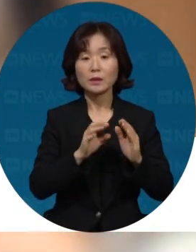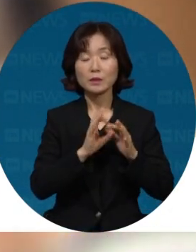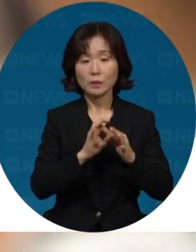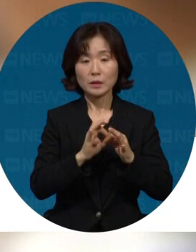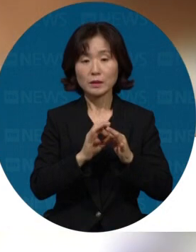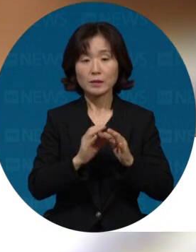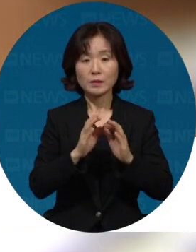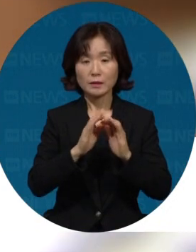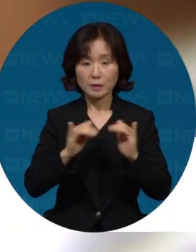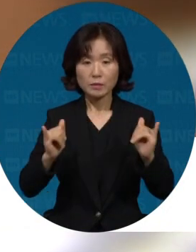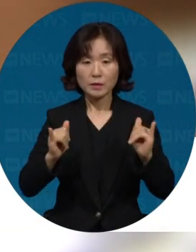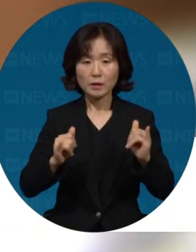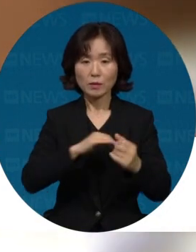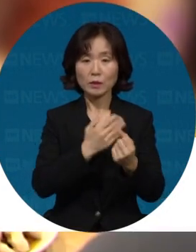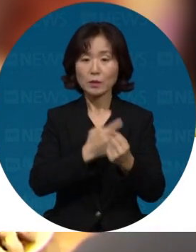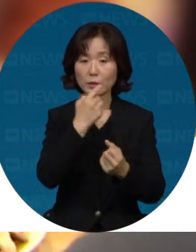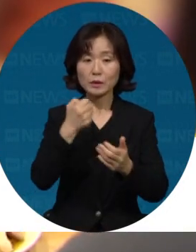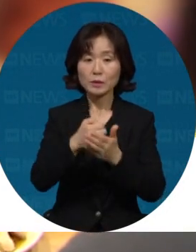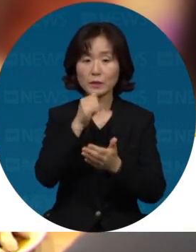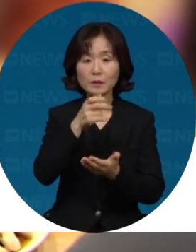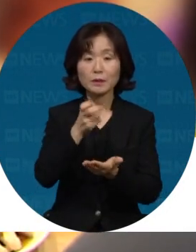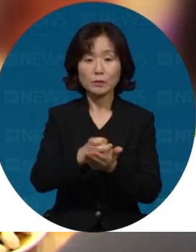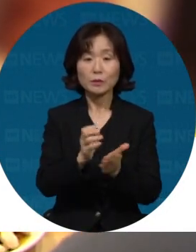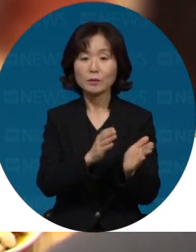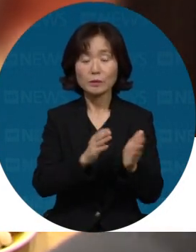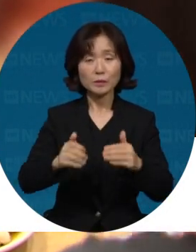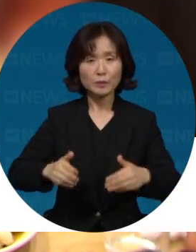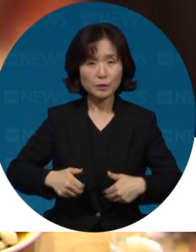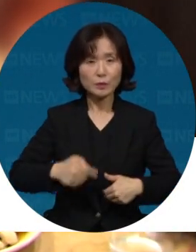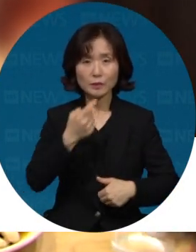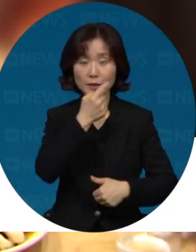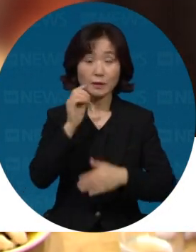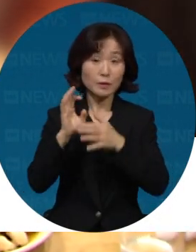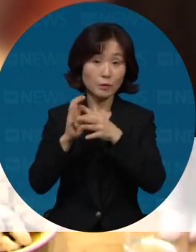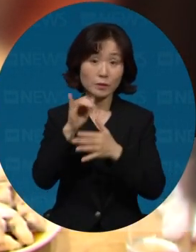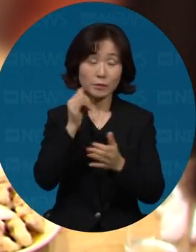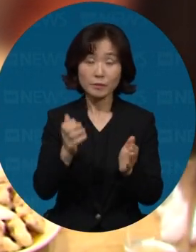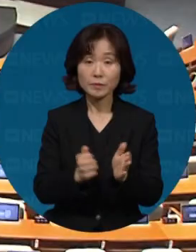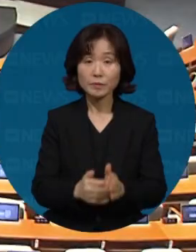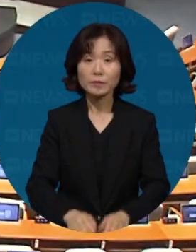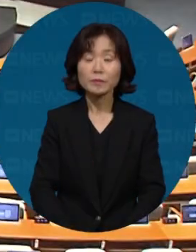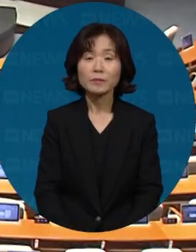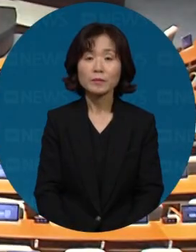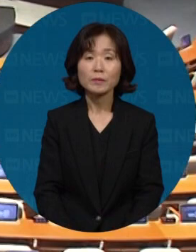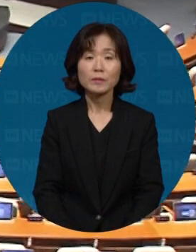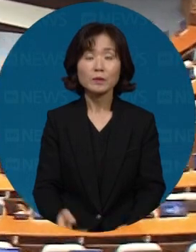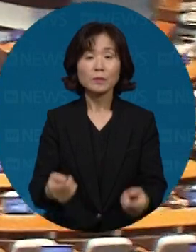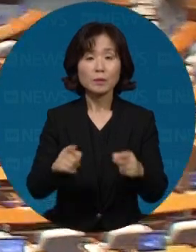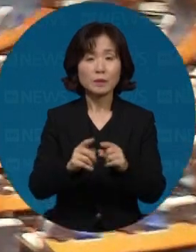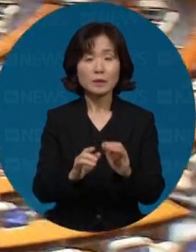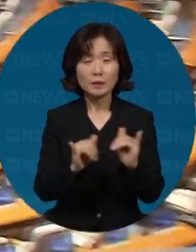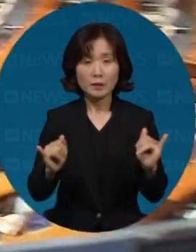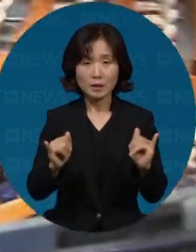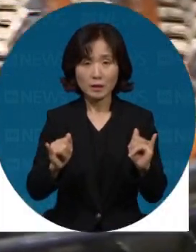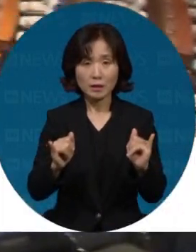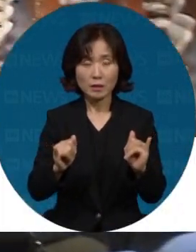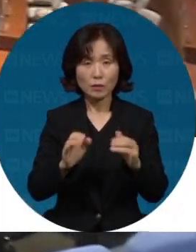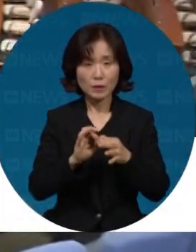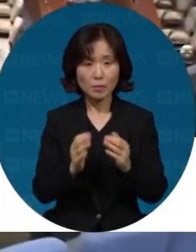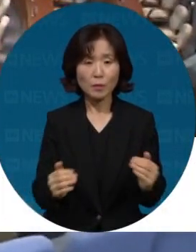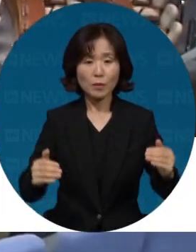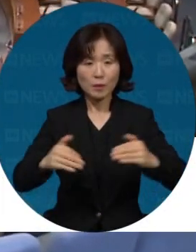구성원들의 권리를 보장할 수 있는 제도를 마련한 필요가 있다는 것들이 계속 확인되어 왔습니다. 동반자 관계를 포용하는 법안은